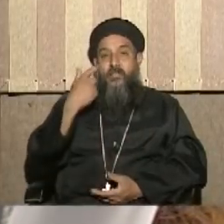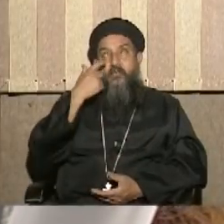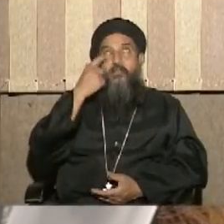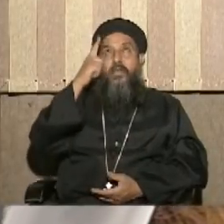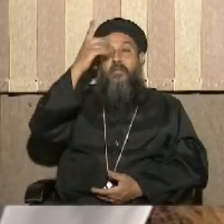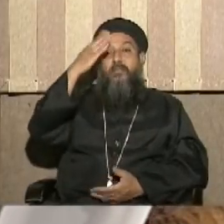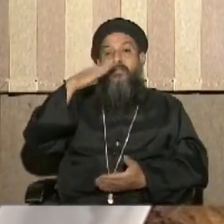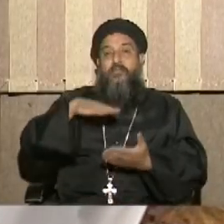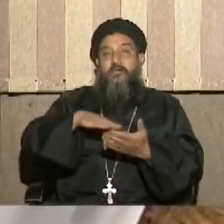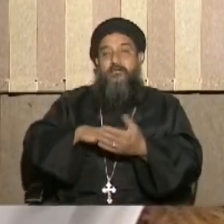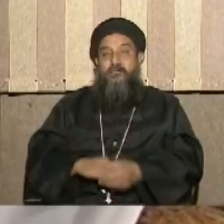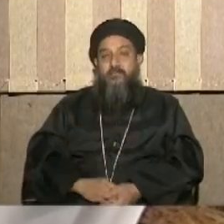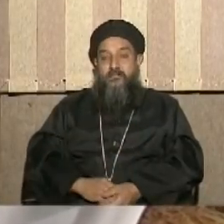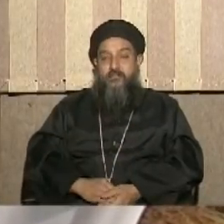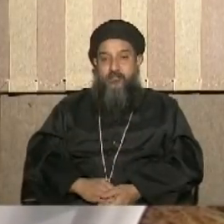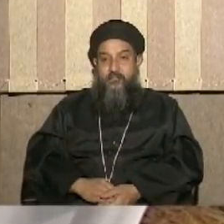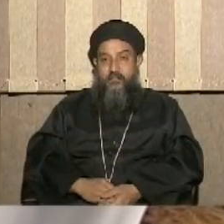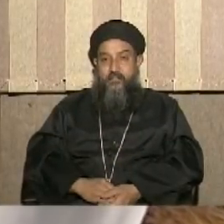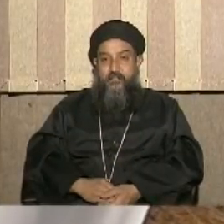أحرسهم يا رب